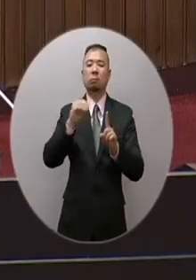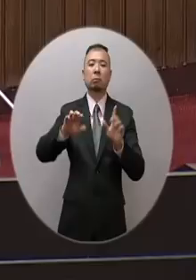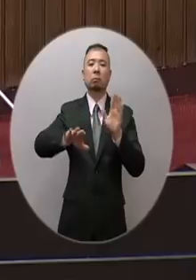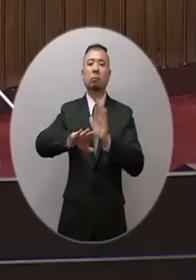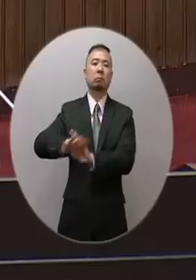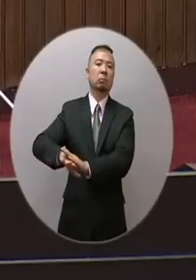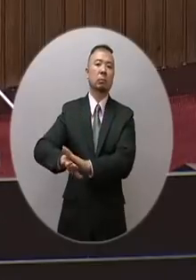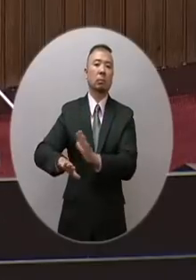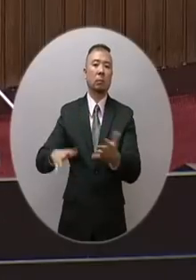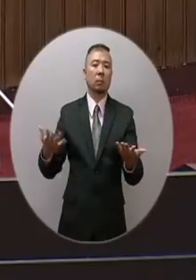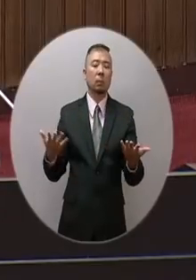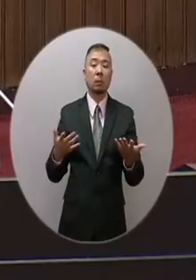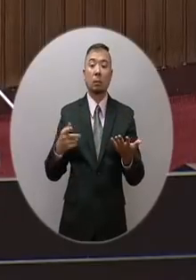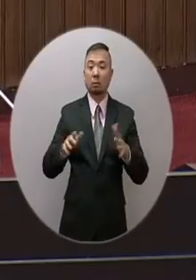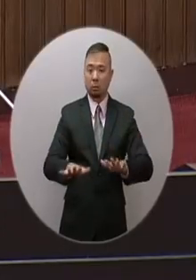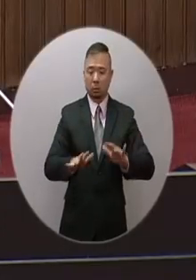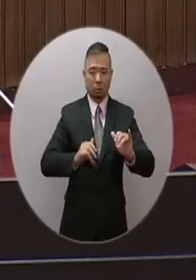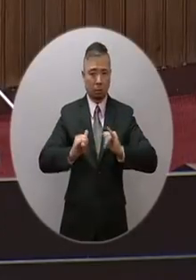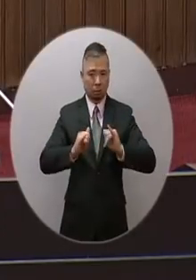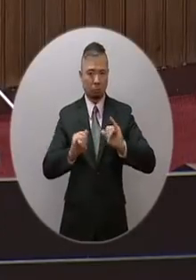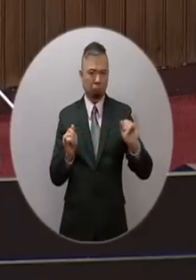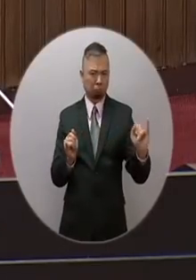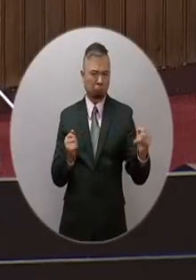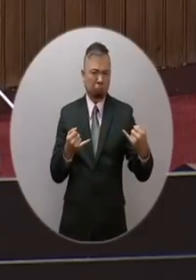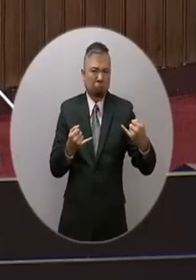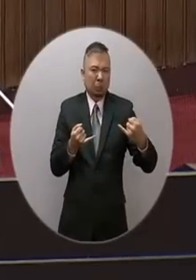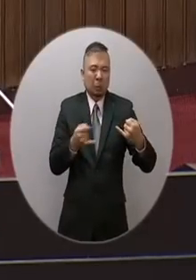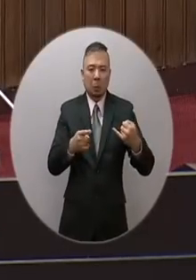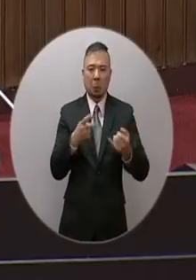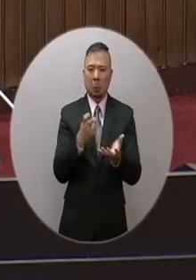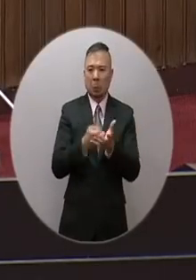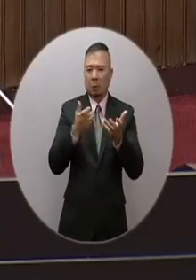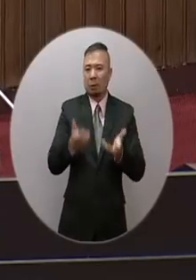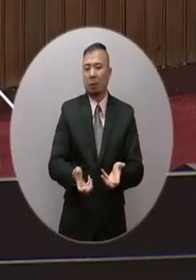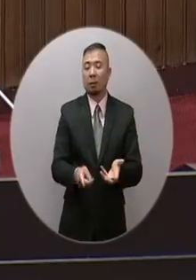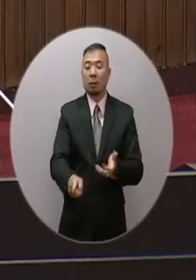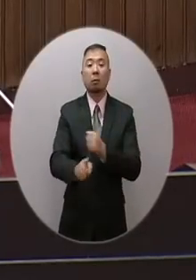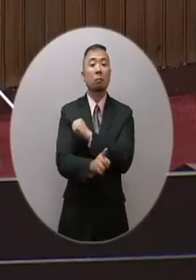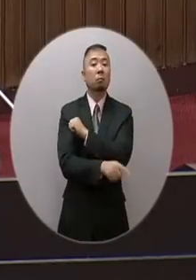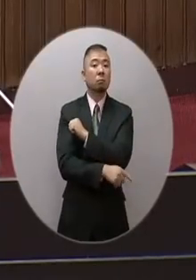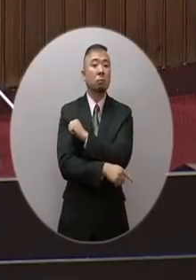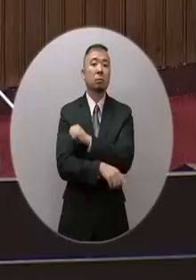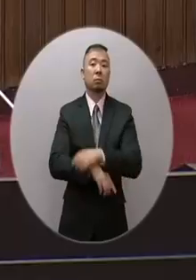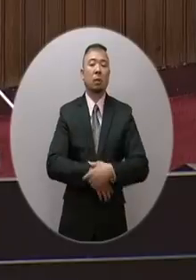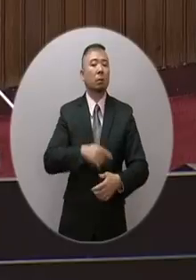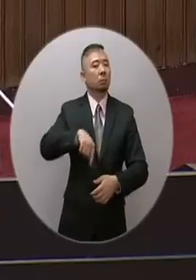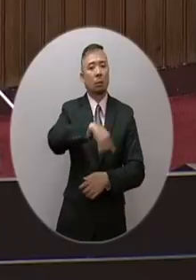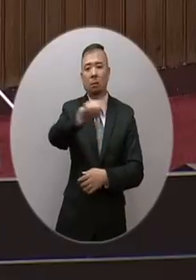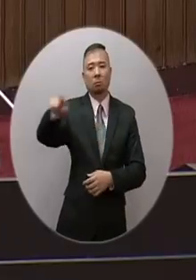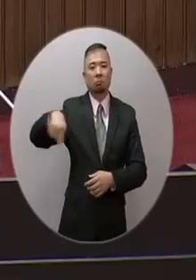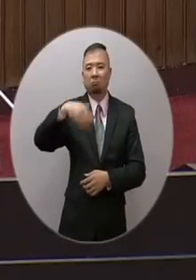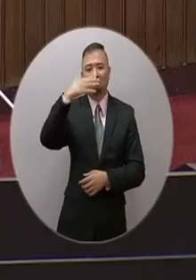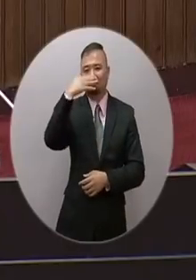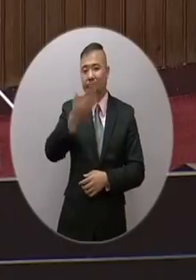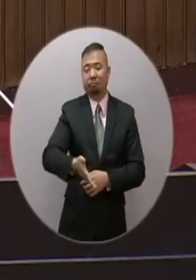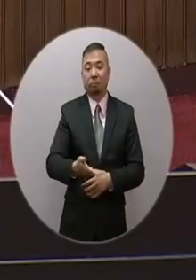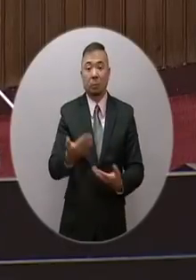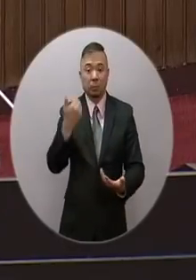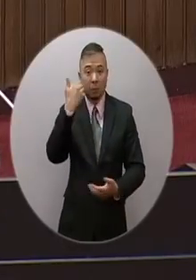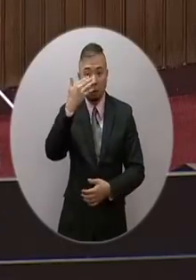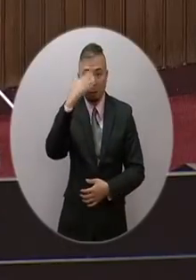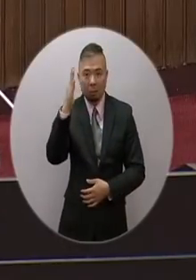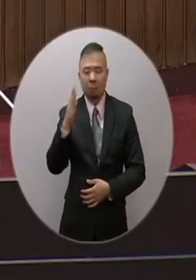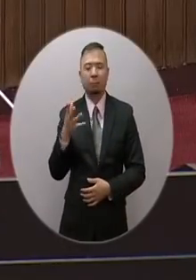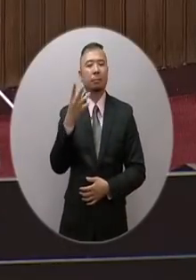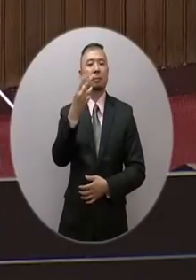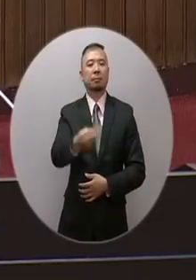了，社会对立更为激烈，最后大家都是输家，没有赢家。